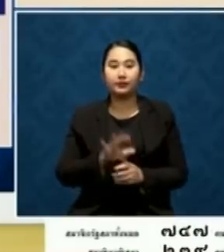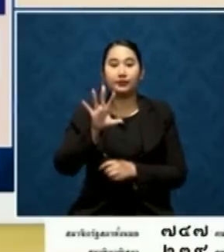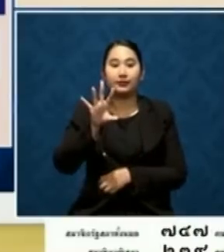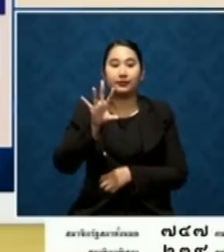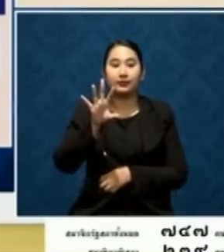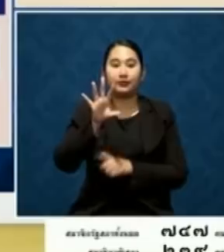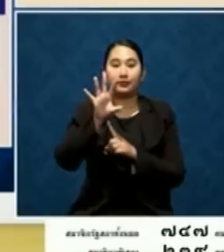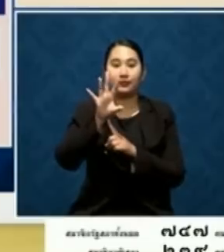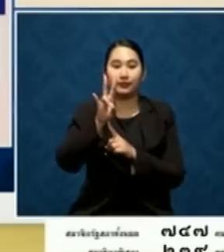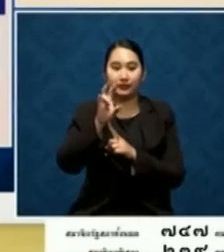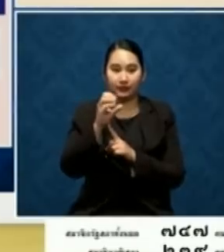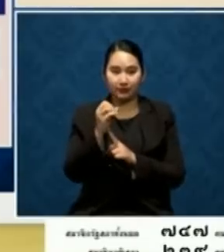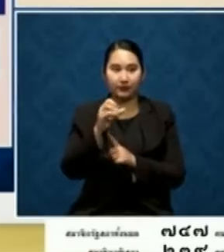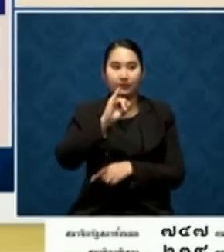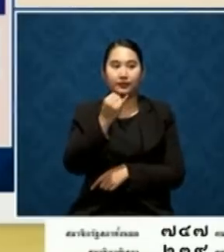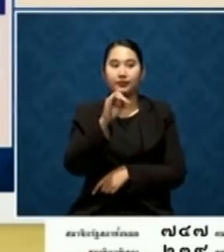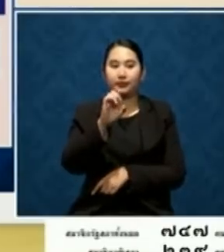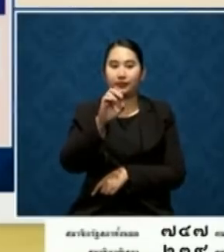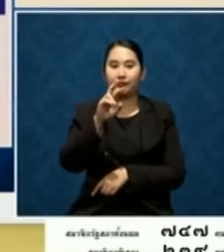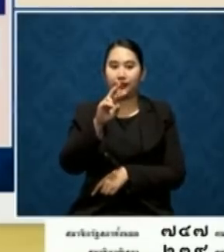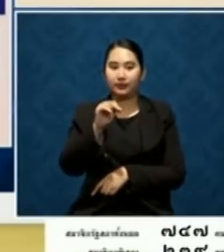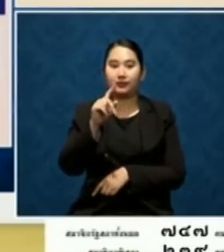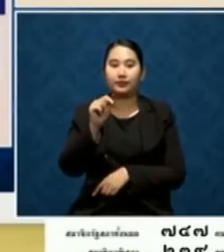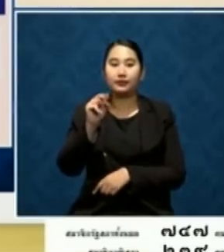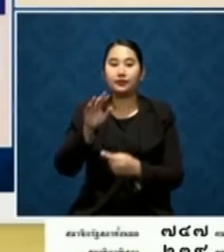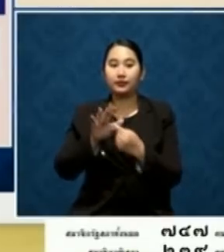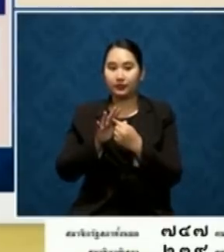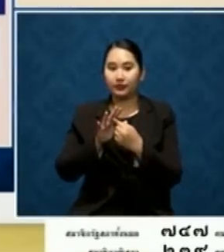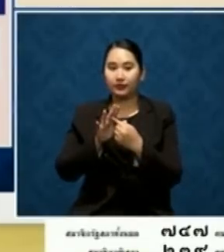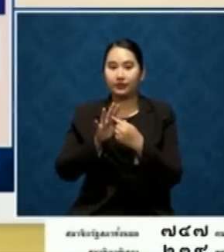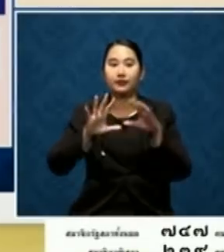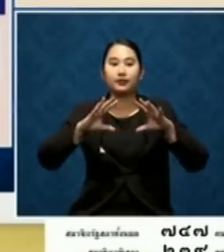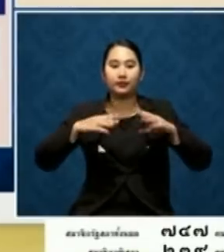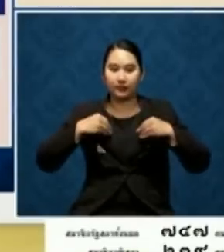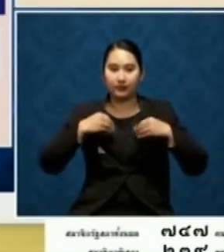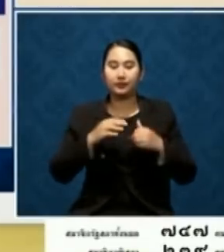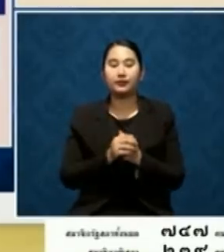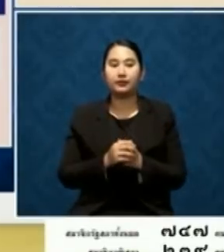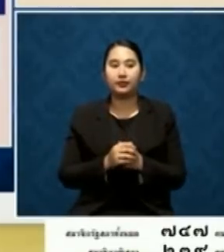70นางจินตนาชัยวรรณการ เห็นชอบค่ะ